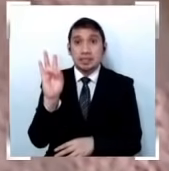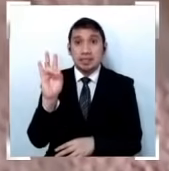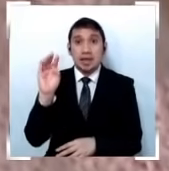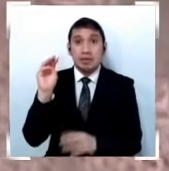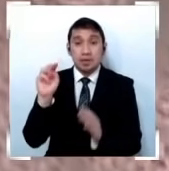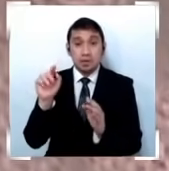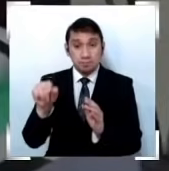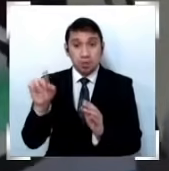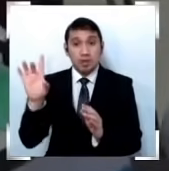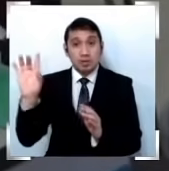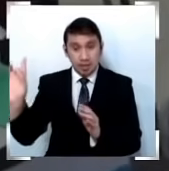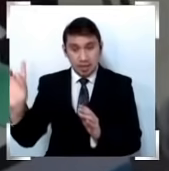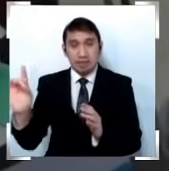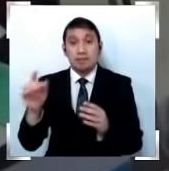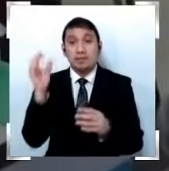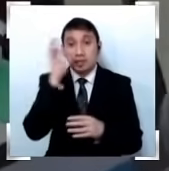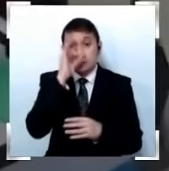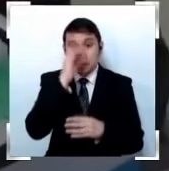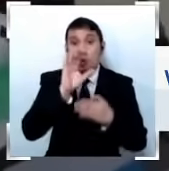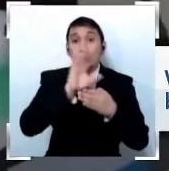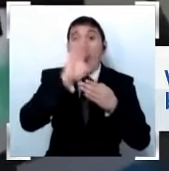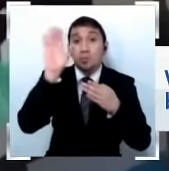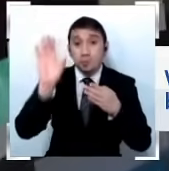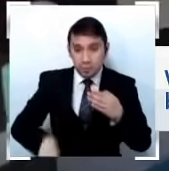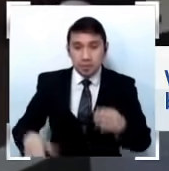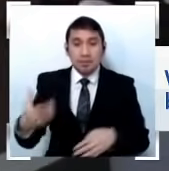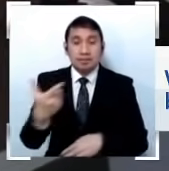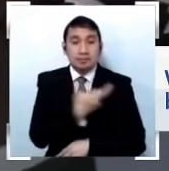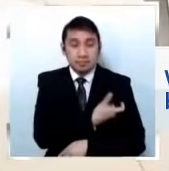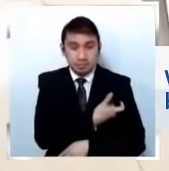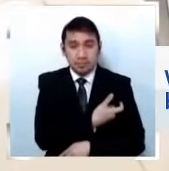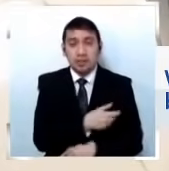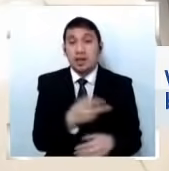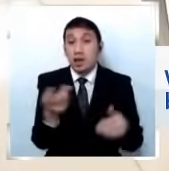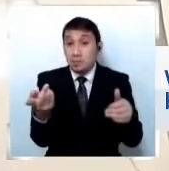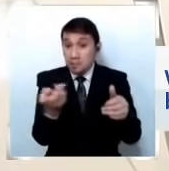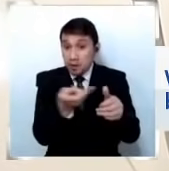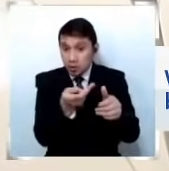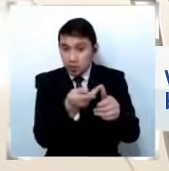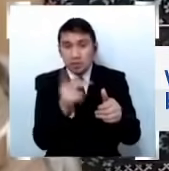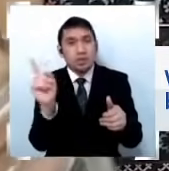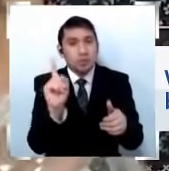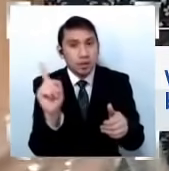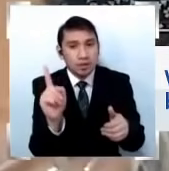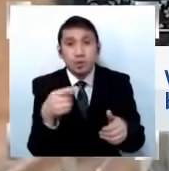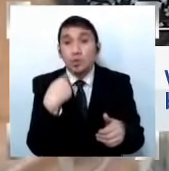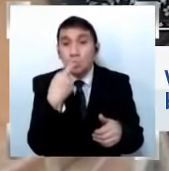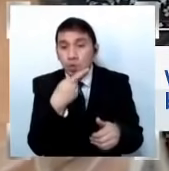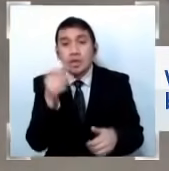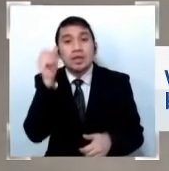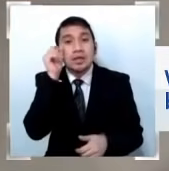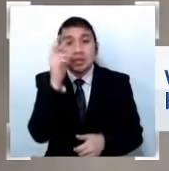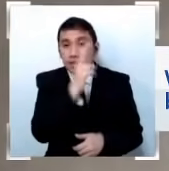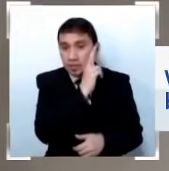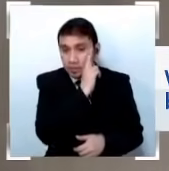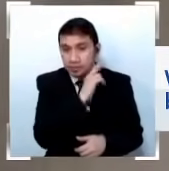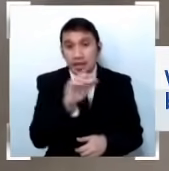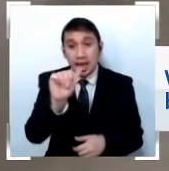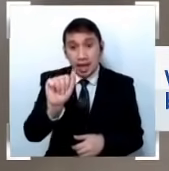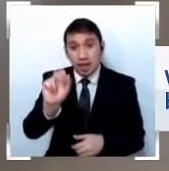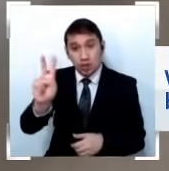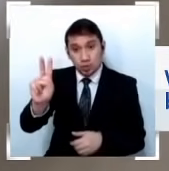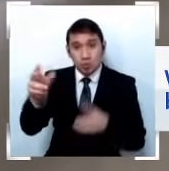fully vaccinated. Kabilang sa mga prioridad na babakunahan ang mga senior citizen na nasa A2 category. Pero ang World